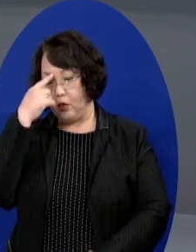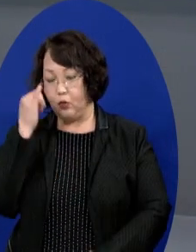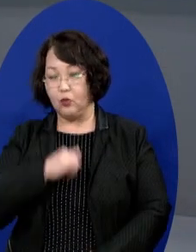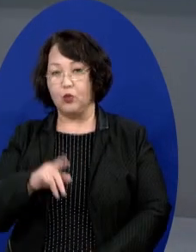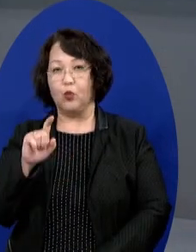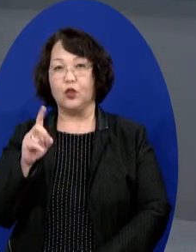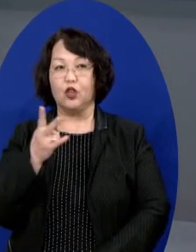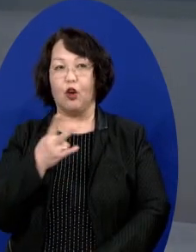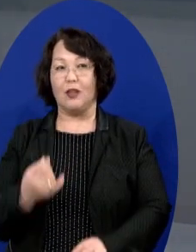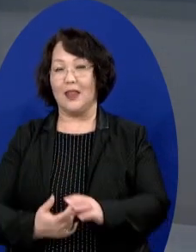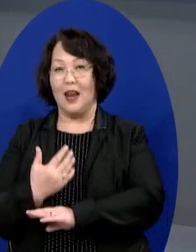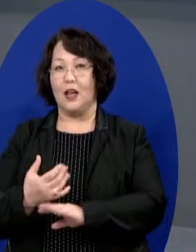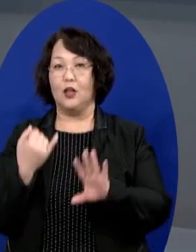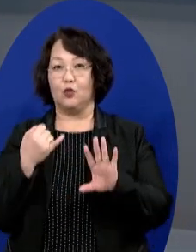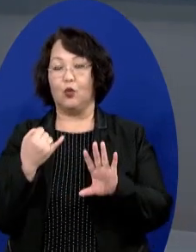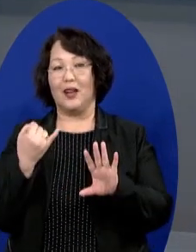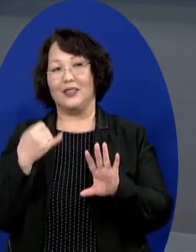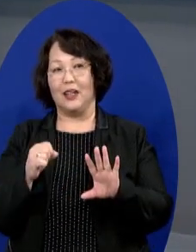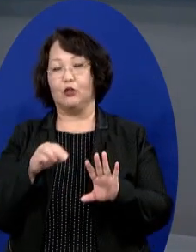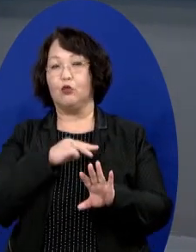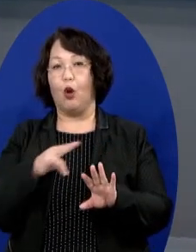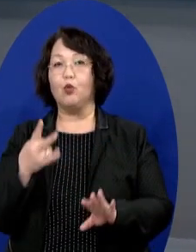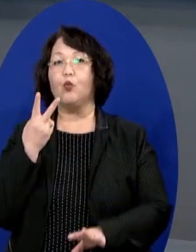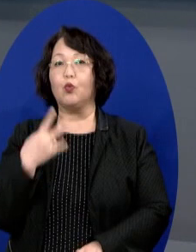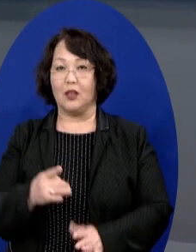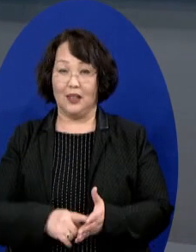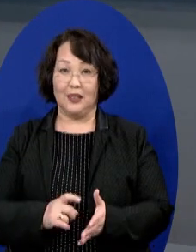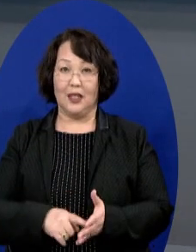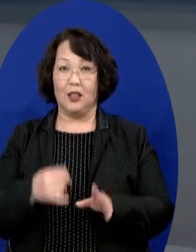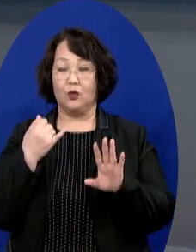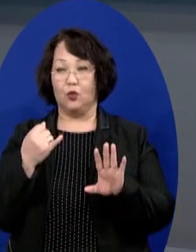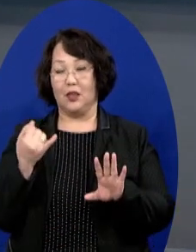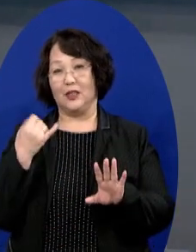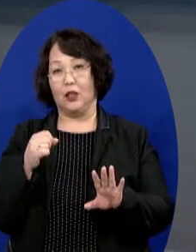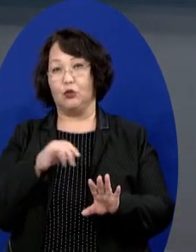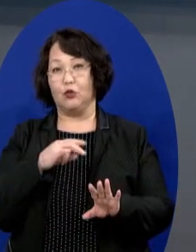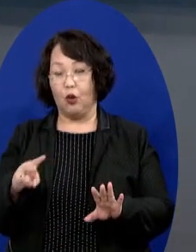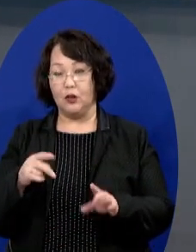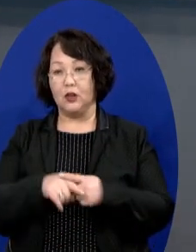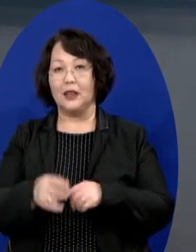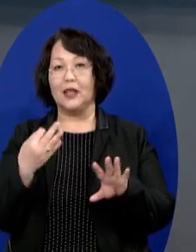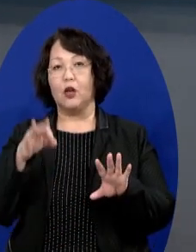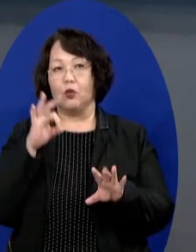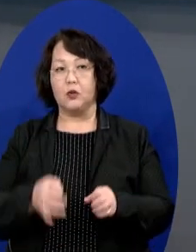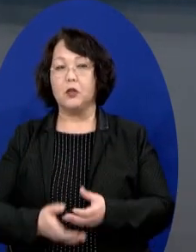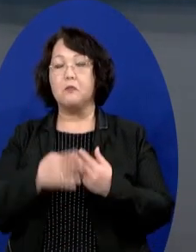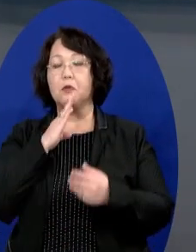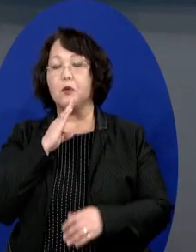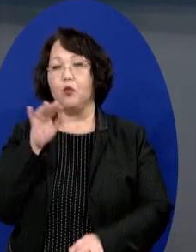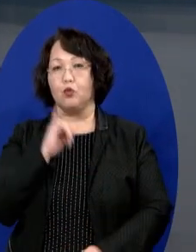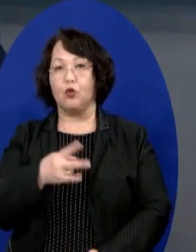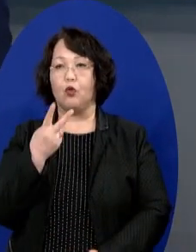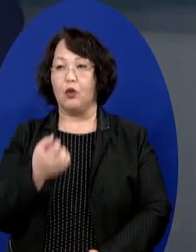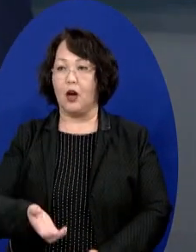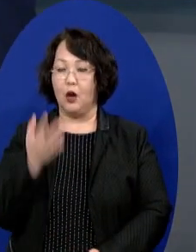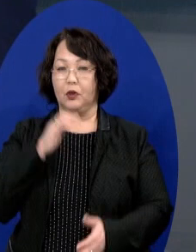ногоо тариалахад нийтдээ 660 тонн үр өгөө хэрэгтэй байдаг. Энэ 660 тонн 80% дэмжлэг үзүүлэхэд улсаас 20 гаруй тэрэм төгрөг одоо